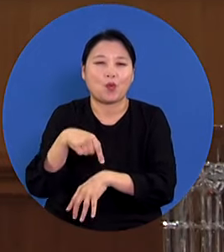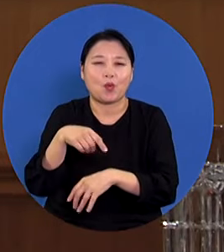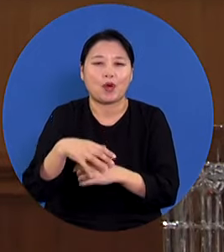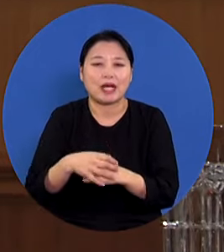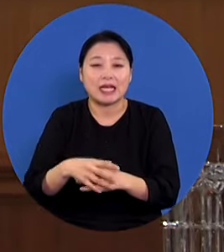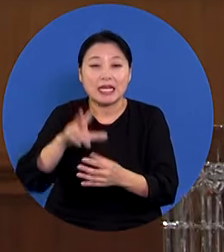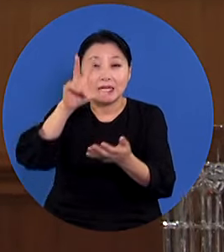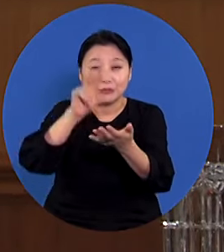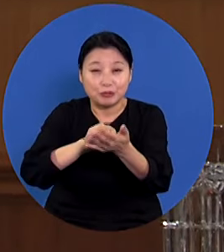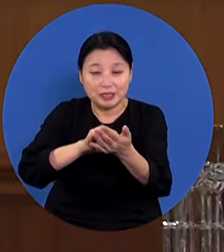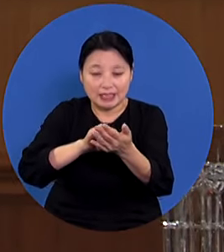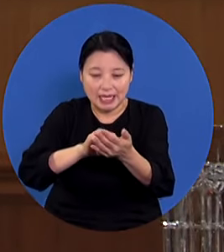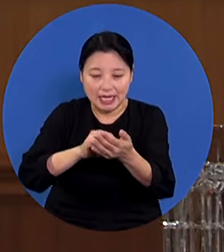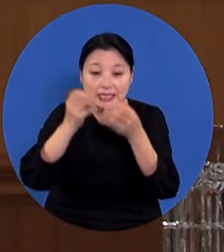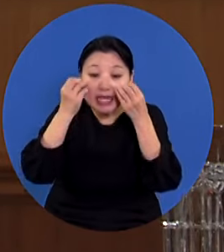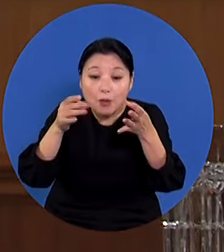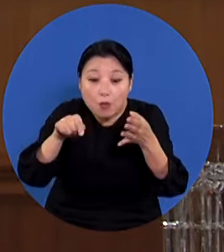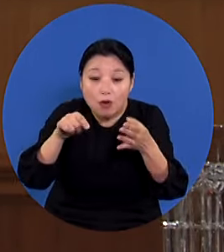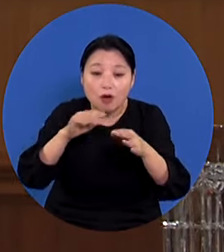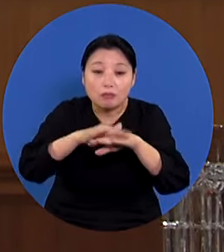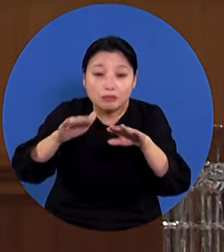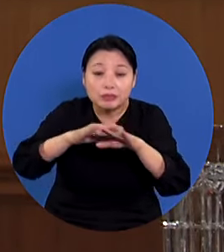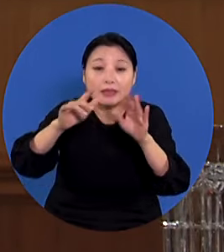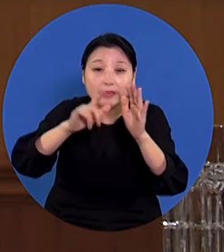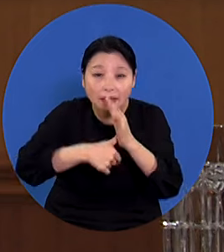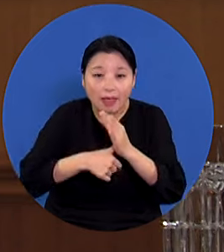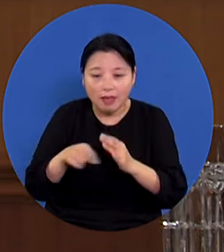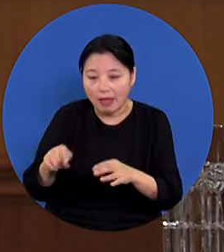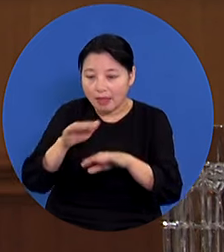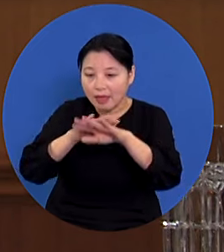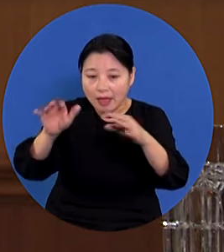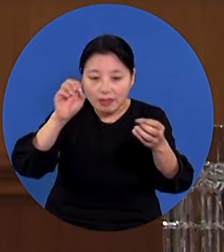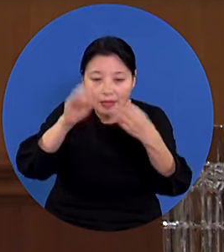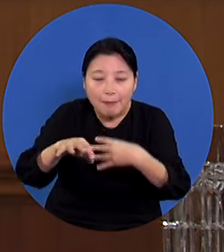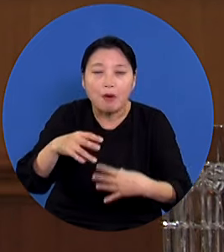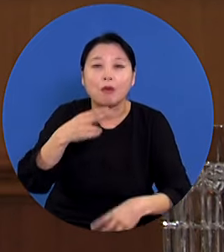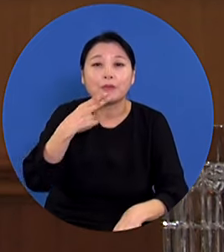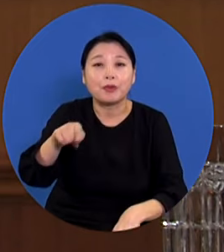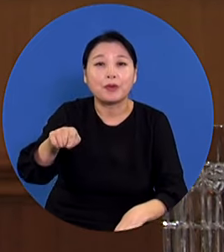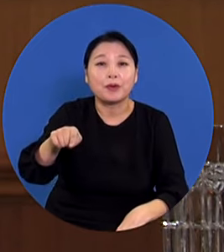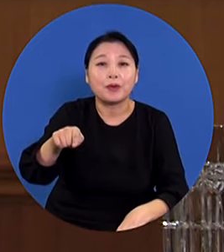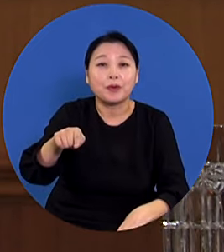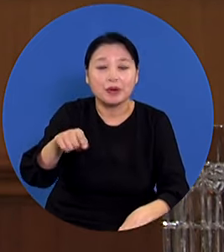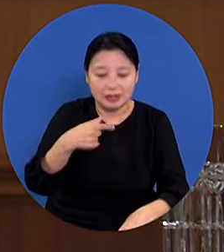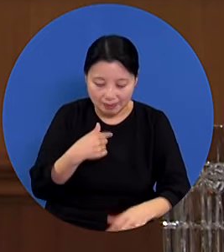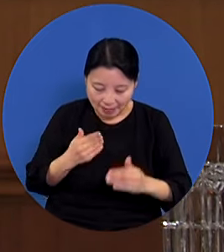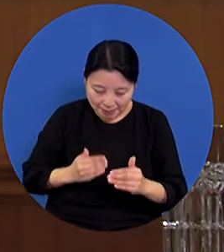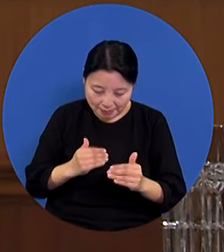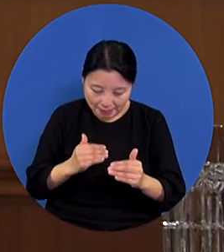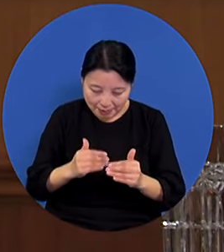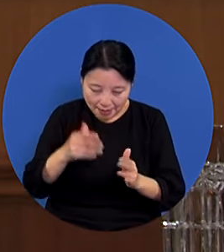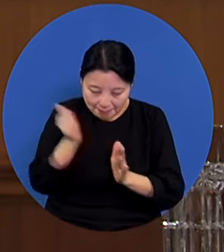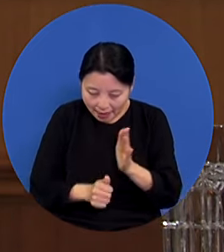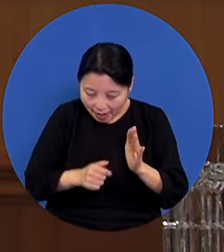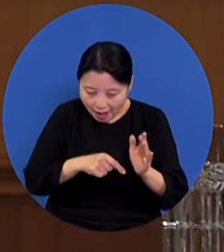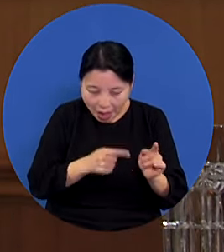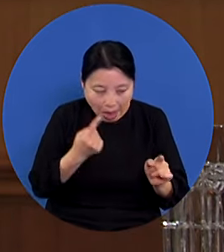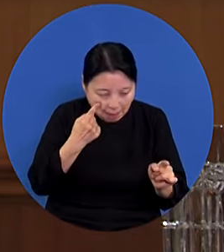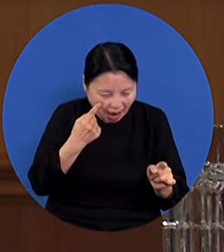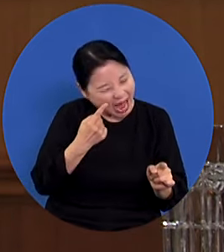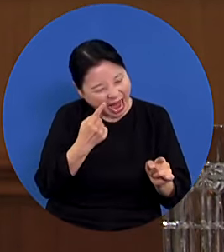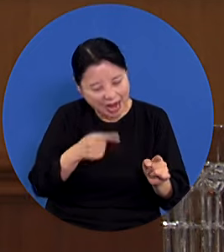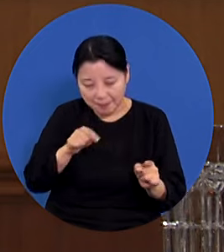새로운 문제를 푸는 그 과정에서 아직 해가 존재하는 거 하지 않는 거를 풀어내는 과정이기 때문에 이렇게